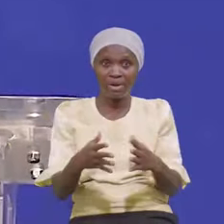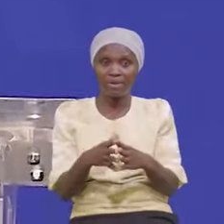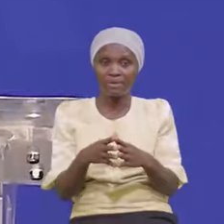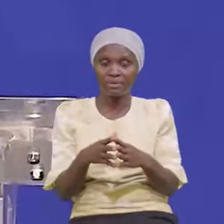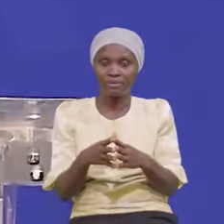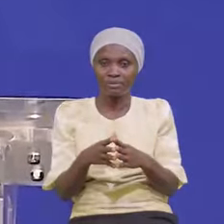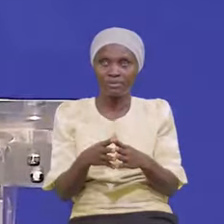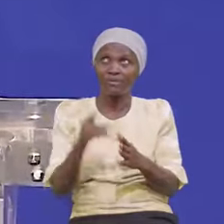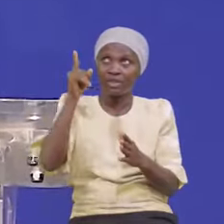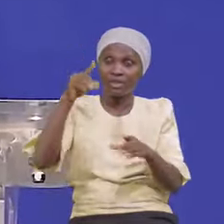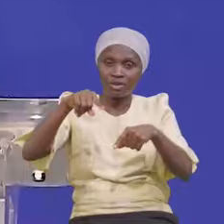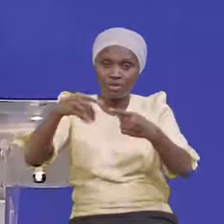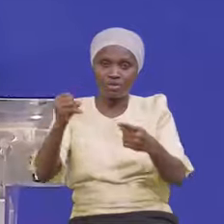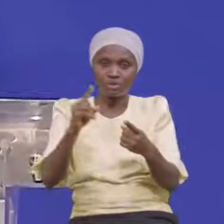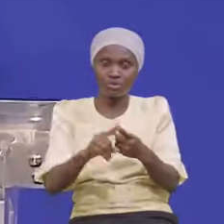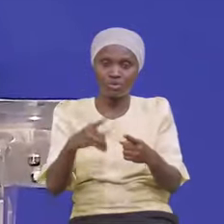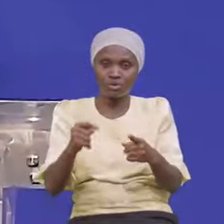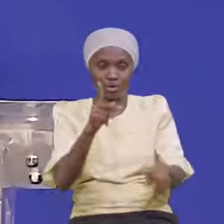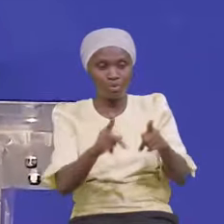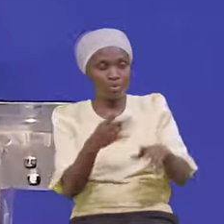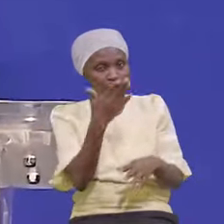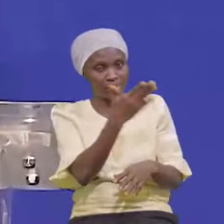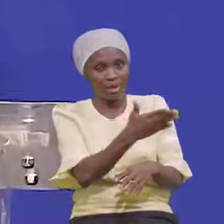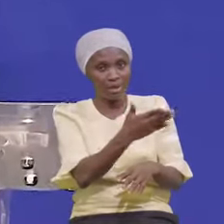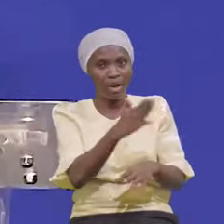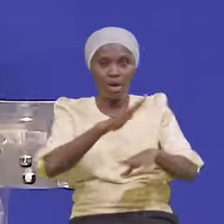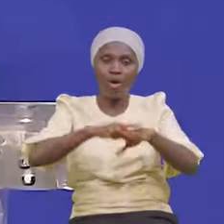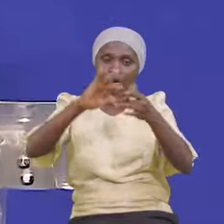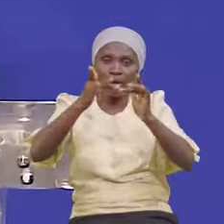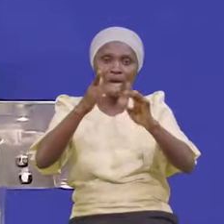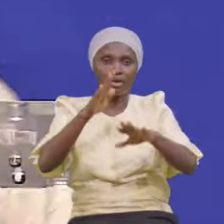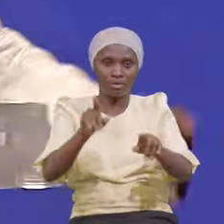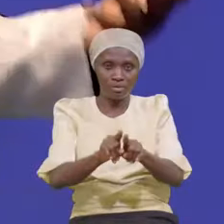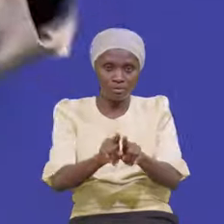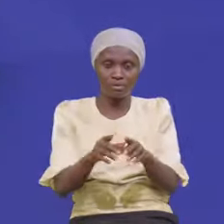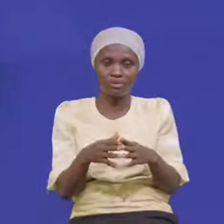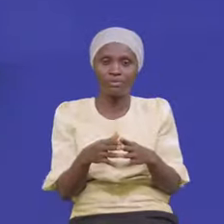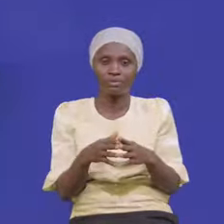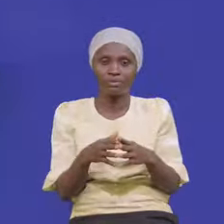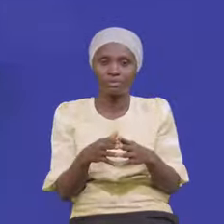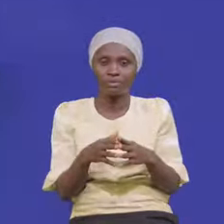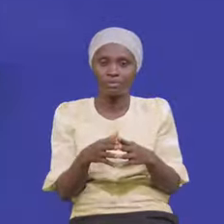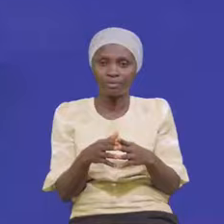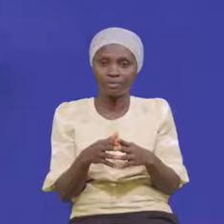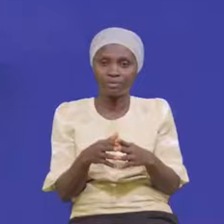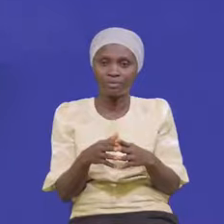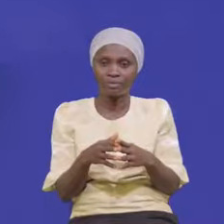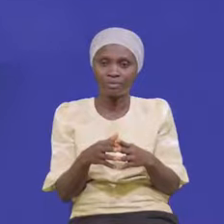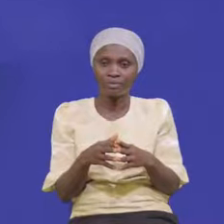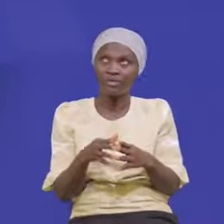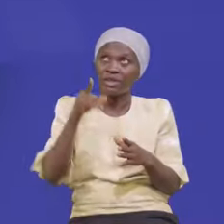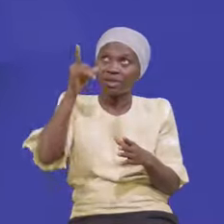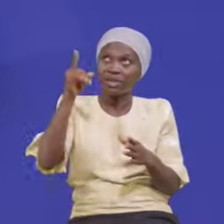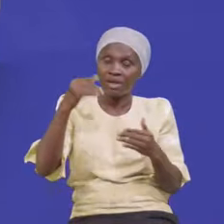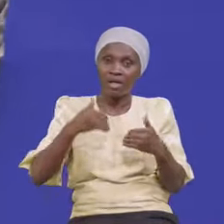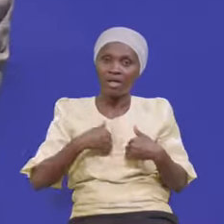He goes to the people there online, ఆయన ఆన్లైన్ లో ఉన్న వారి యొద్దకు వెళ్తారు. He's been anointed,